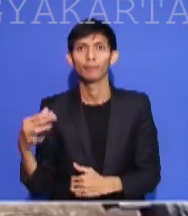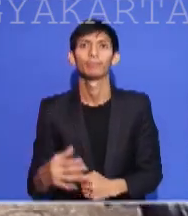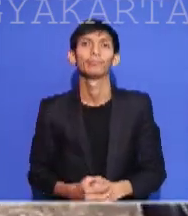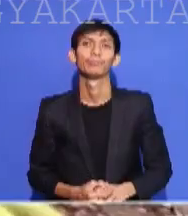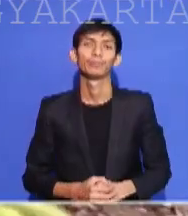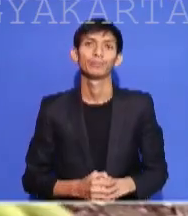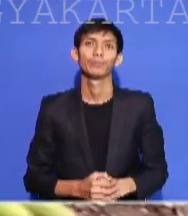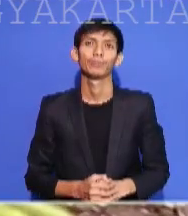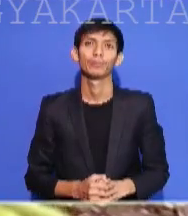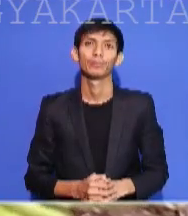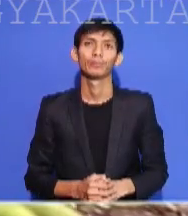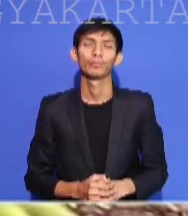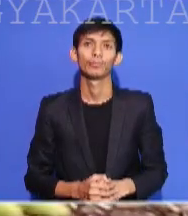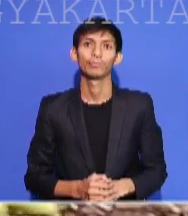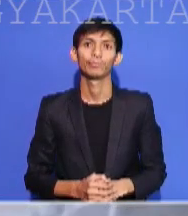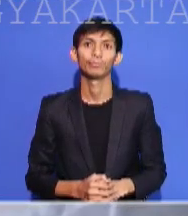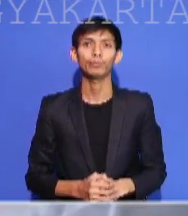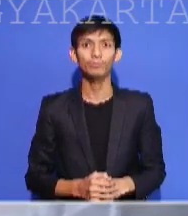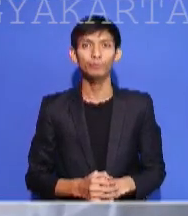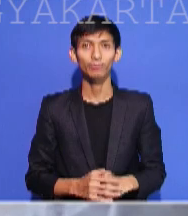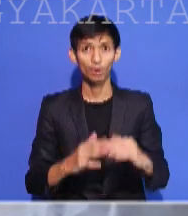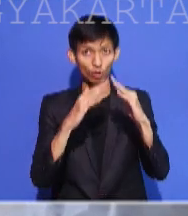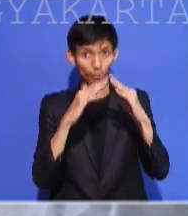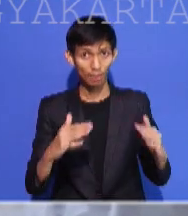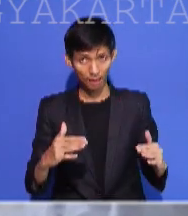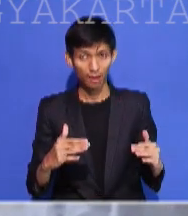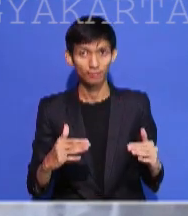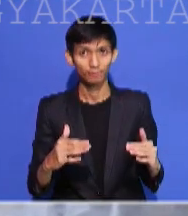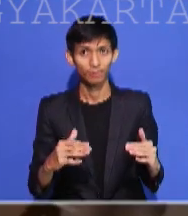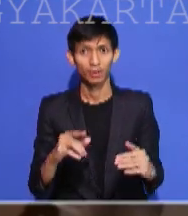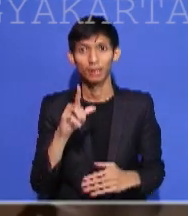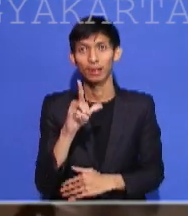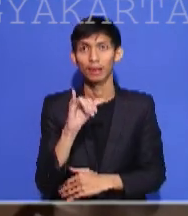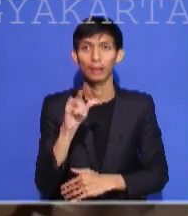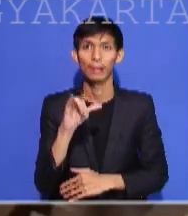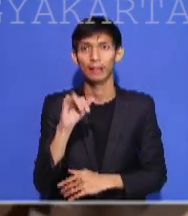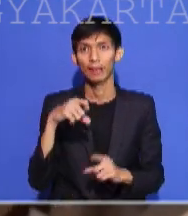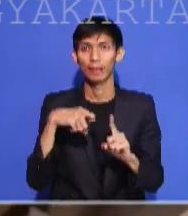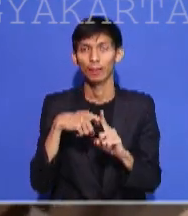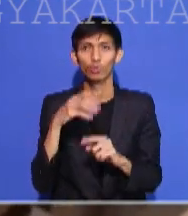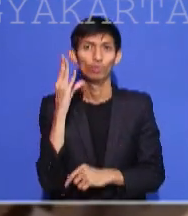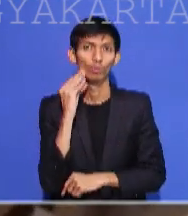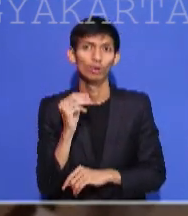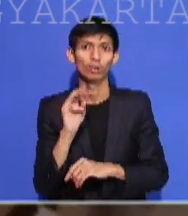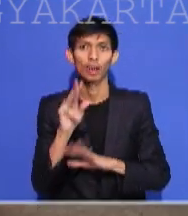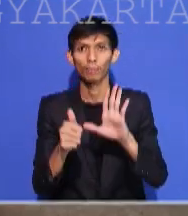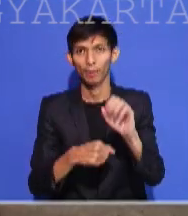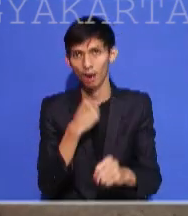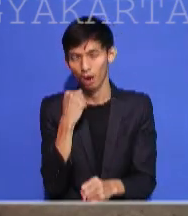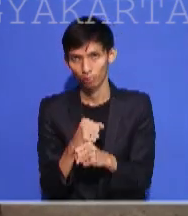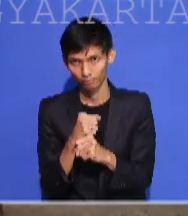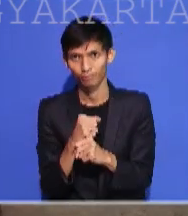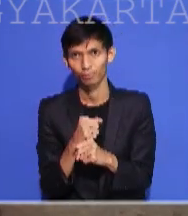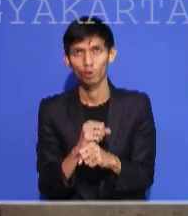Indonesia berlokasi di rumah sederhana miliknya Lilik purtiati 36 tahun warga cermi panjatan Kulon